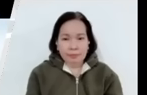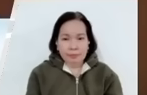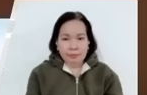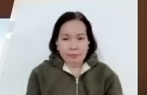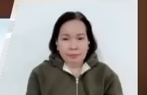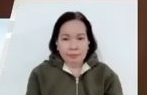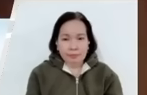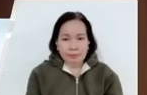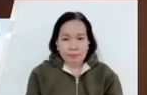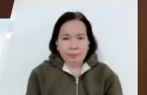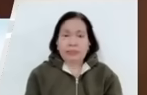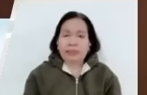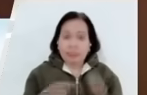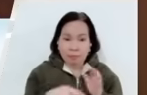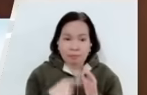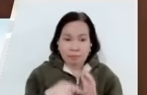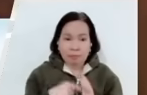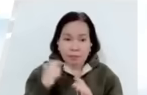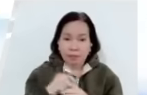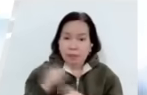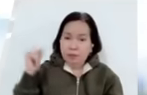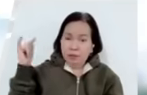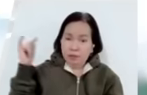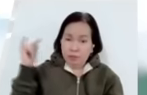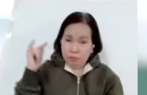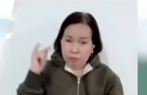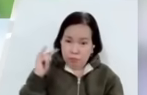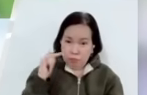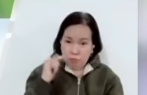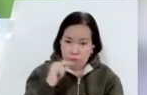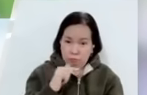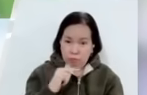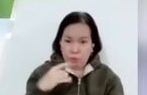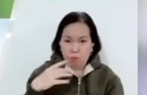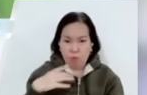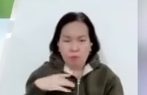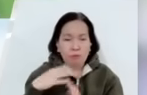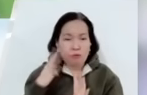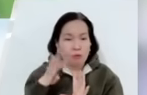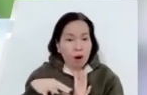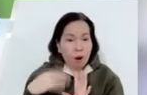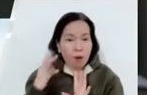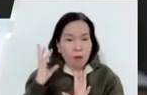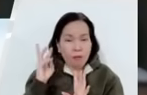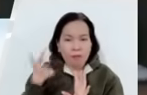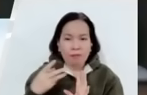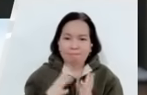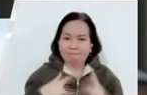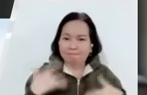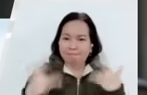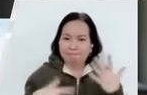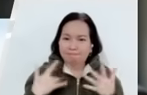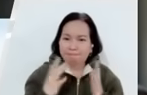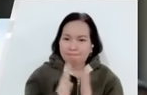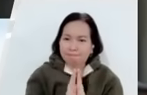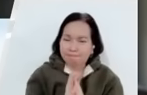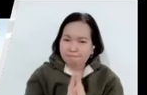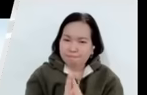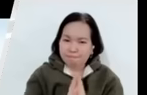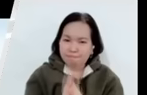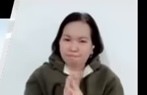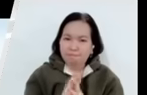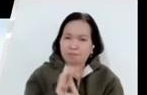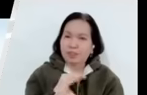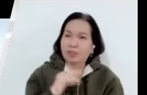Minsan po, pagdating ng eroplano, naghihintay kami ng 4 to 6 hours. Yung excitement po namin, sobra po. At parang nasa alapaap daw si Lance.